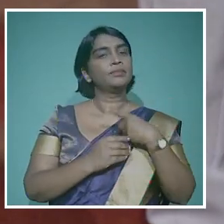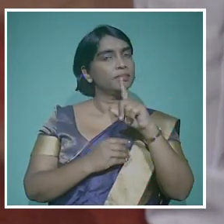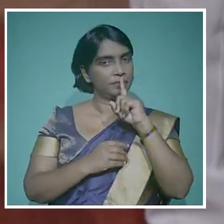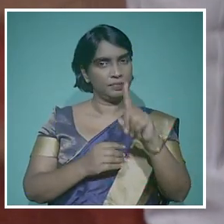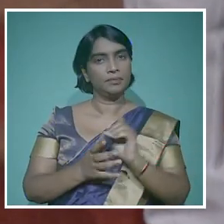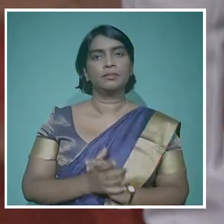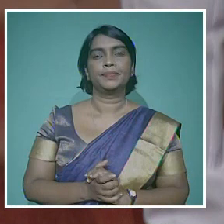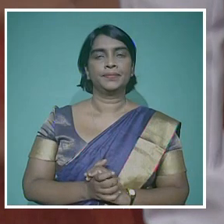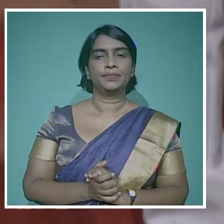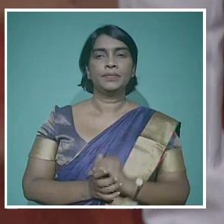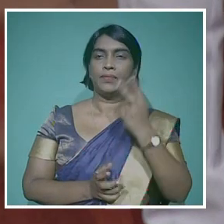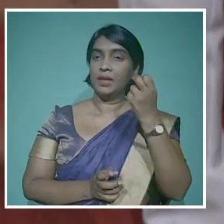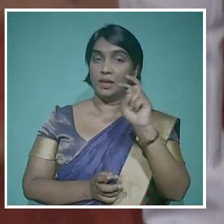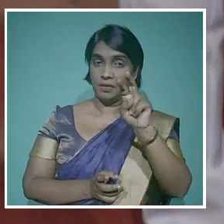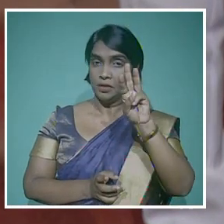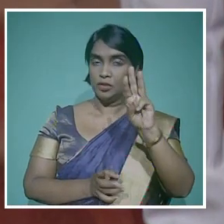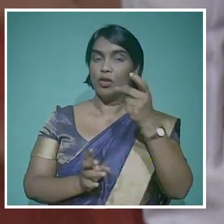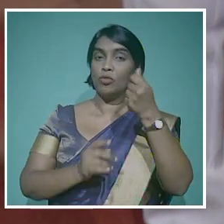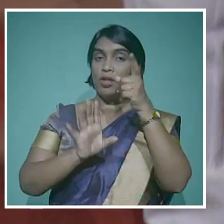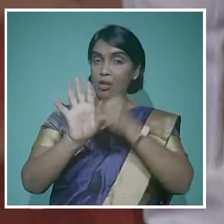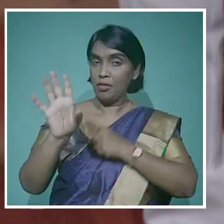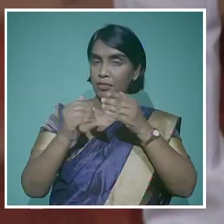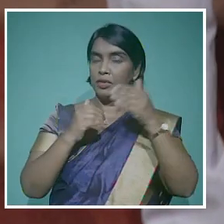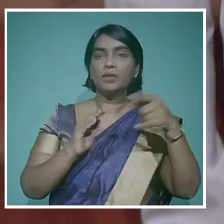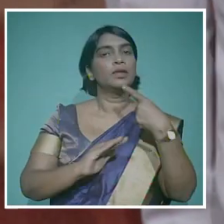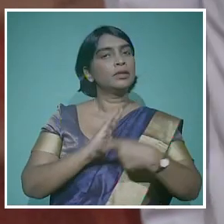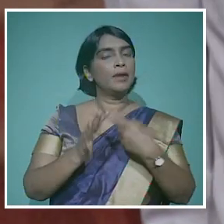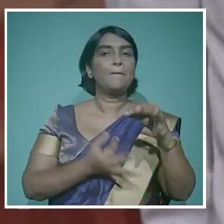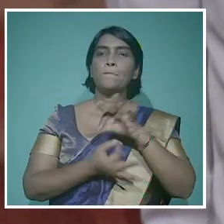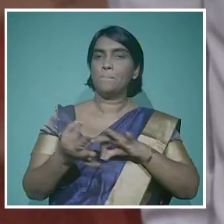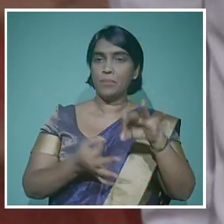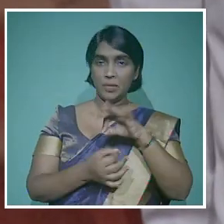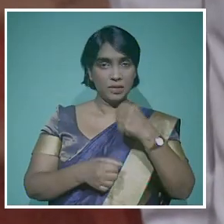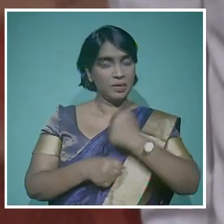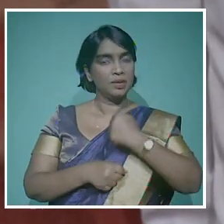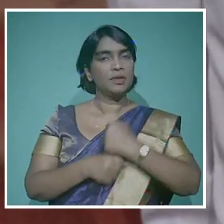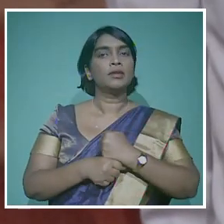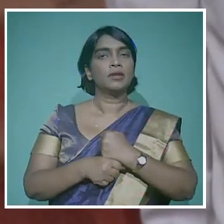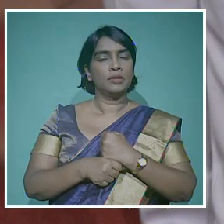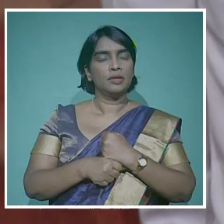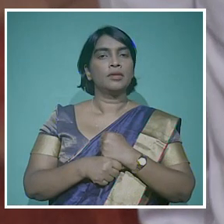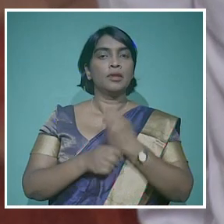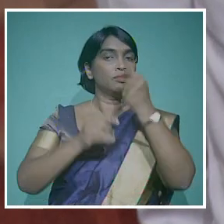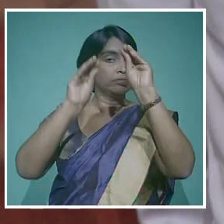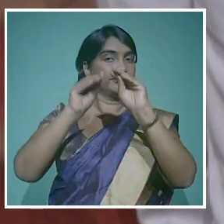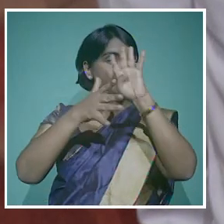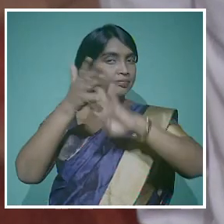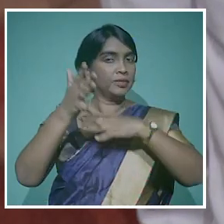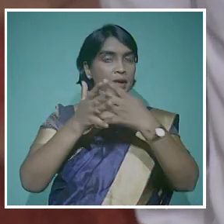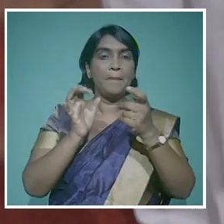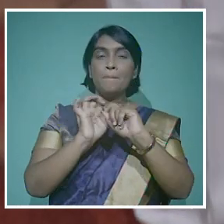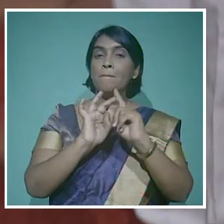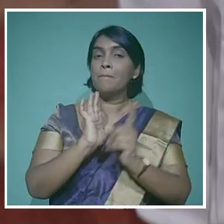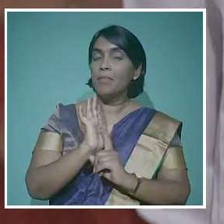කරමි 2023 මුදල් වර්ෂය සඳහා ශ්‍රී ලංකා ප්‍රජාතාන්ත්‍රික සමාජවාදී ජනරජයේ අය ඇස්තමේන්තු කෙටුම්පත්